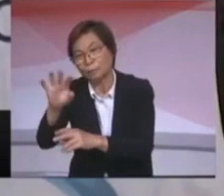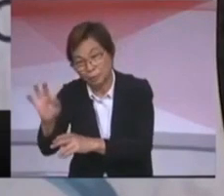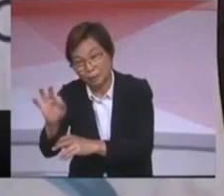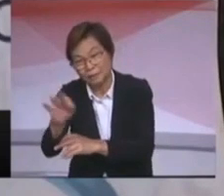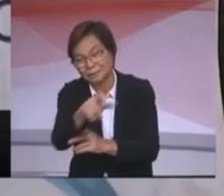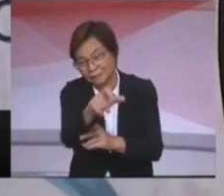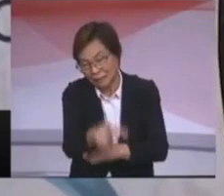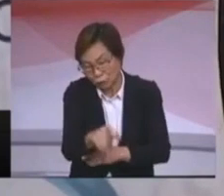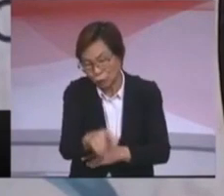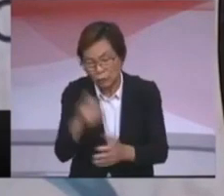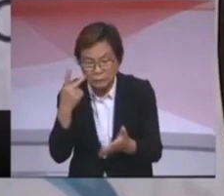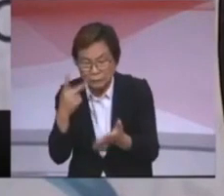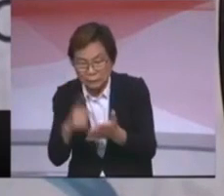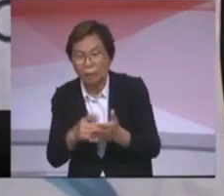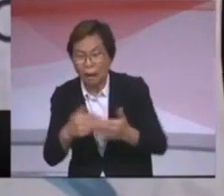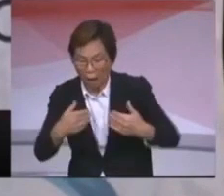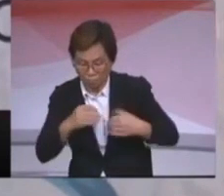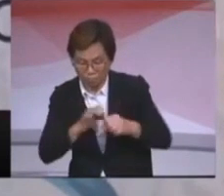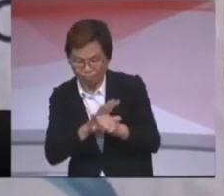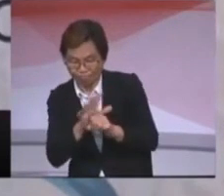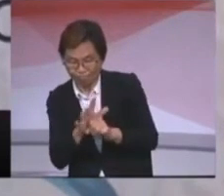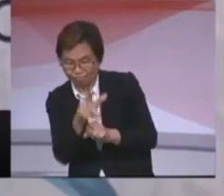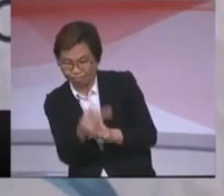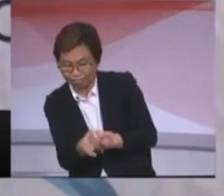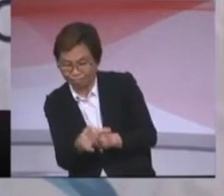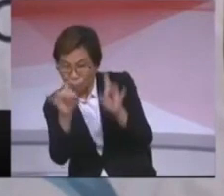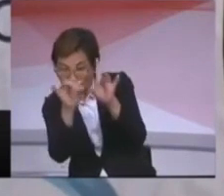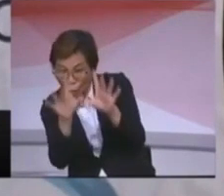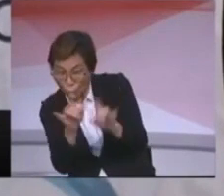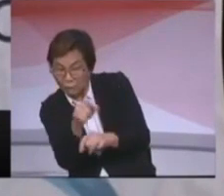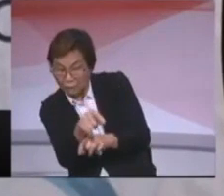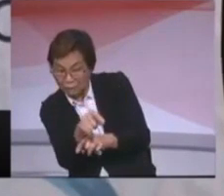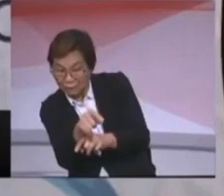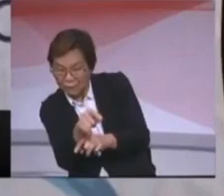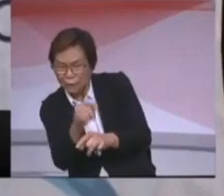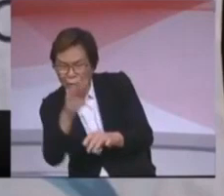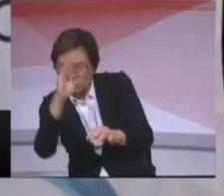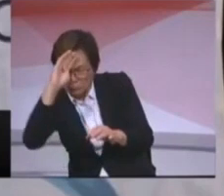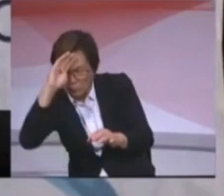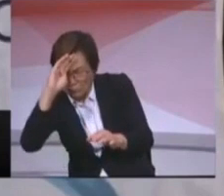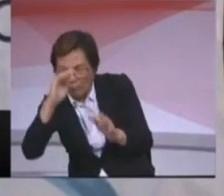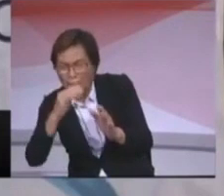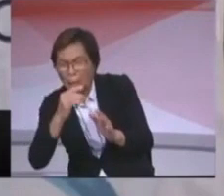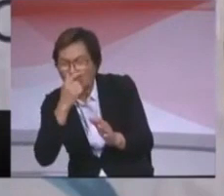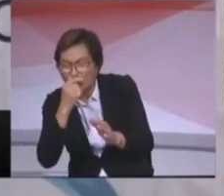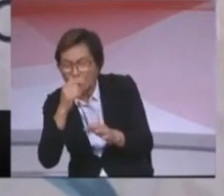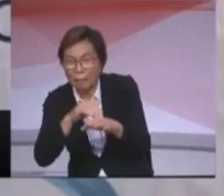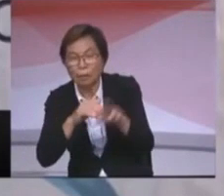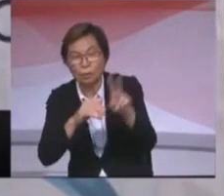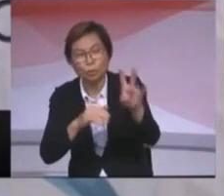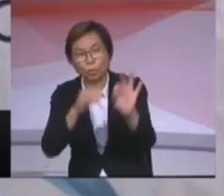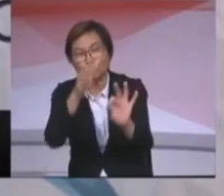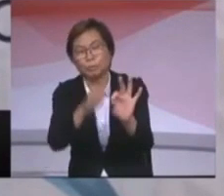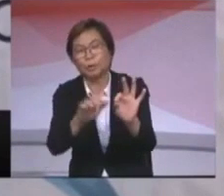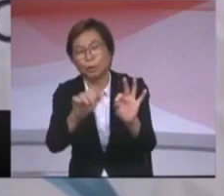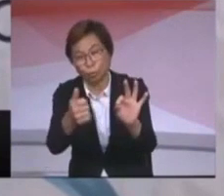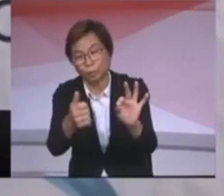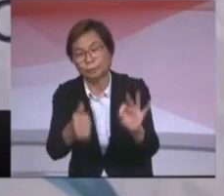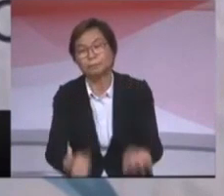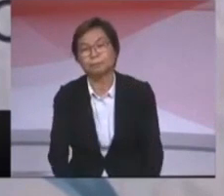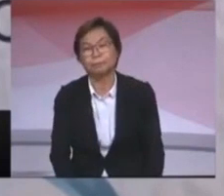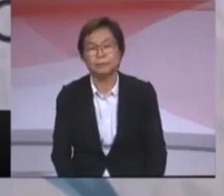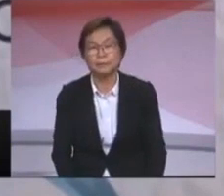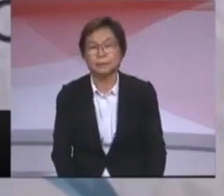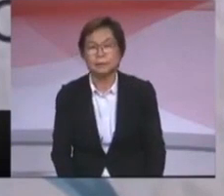30,789 telah dikenal pasti positif COVID-19 hasil saringan individu bergejala pada 29 Oktober 2020.